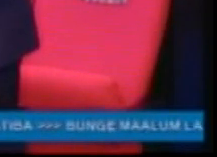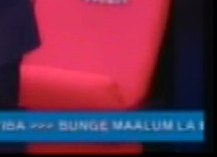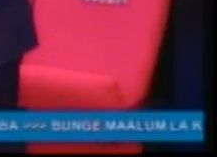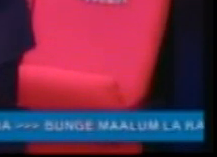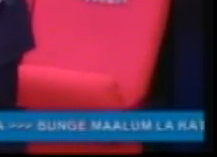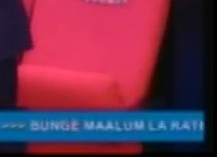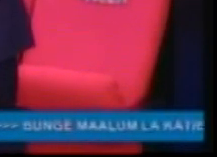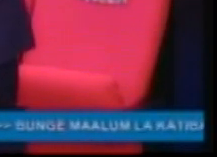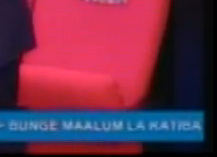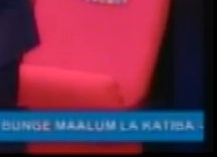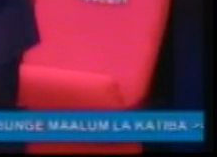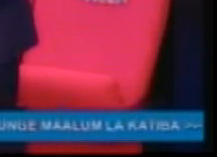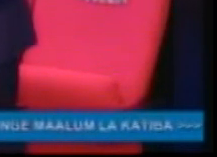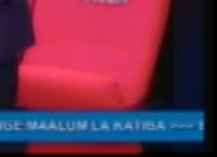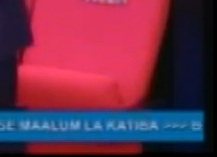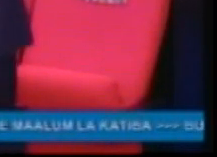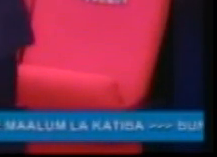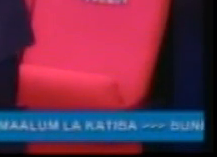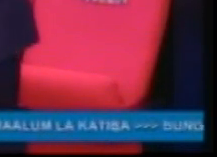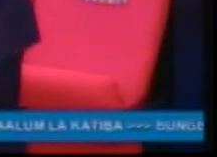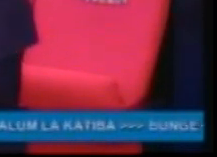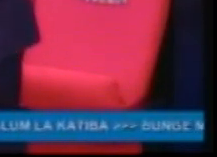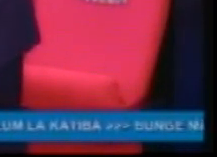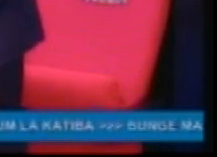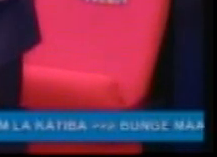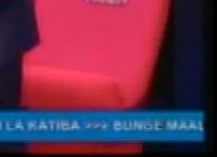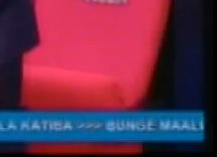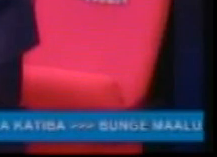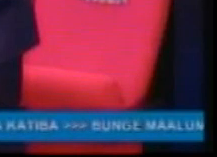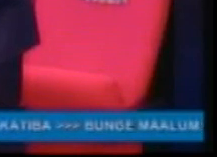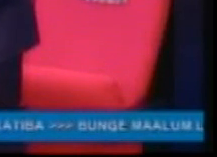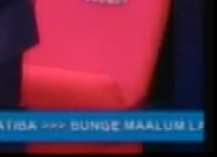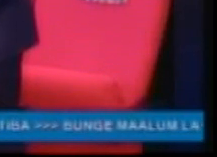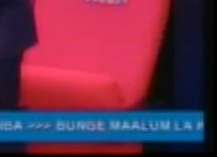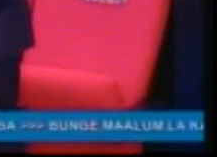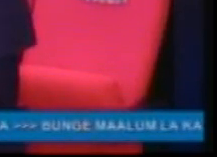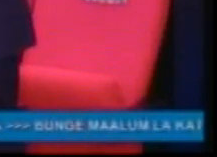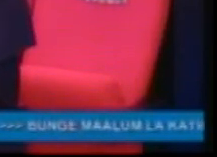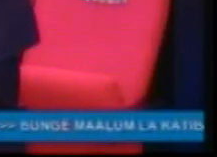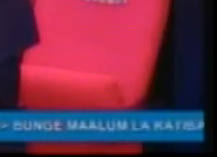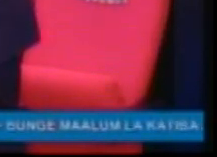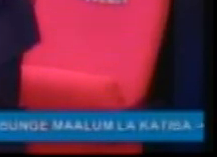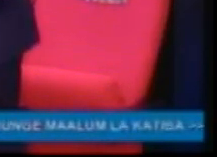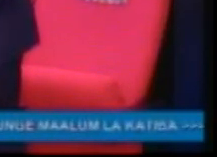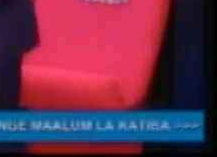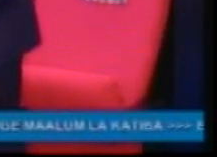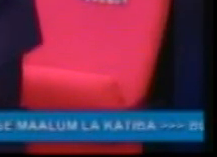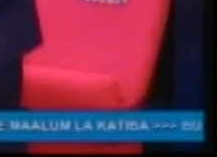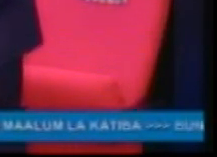tunakaa washaandaliwa watu halafu unataka kulazimisha maamuzi mundani. Hatujamaliza kujadili